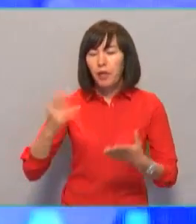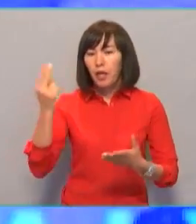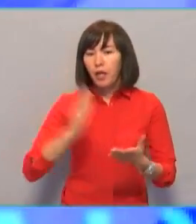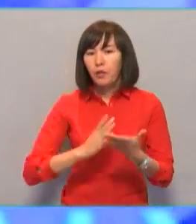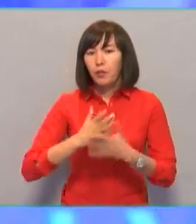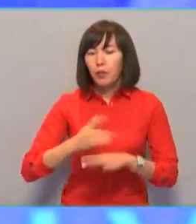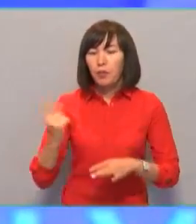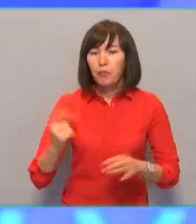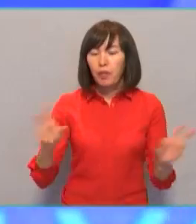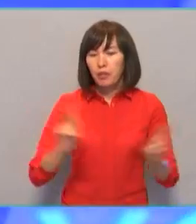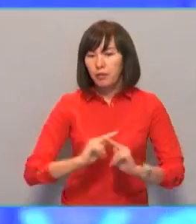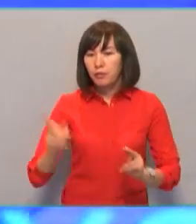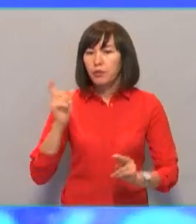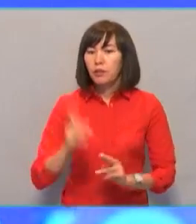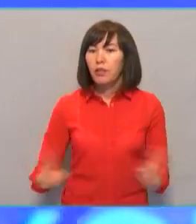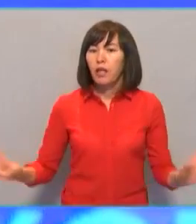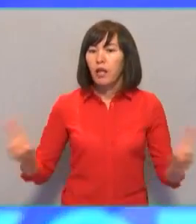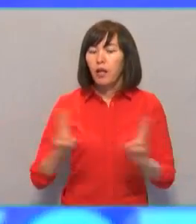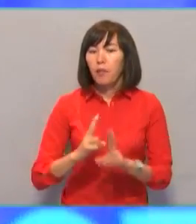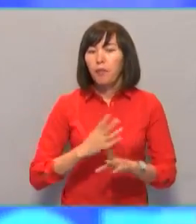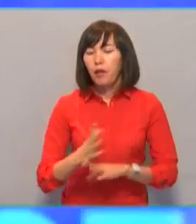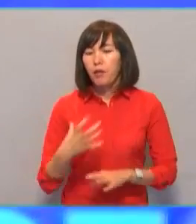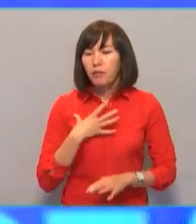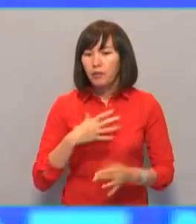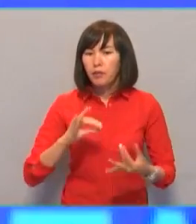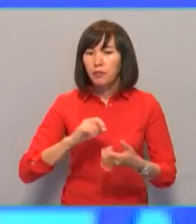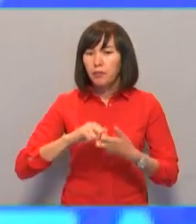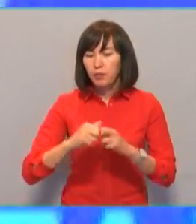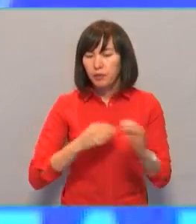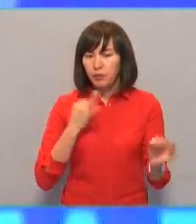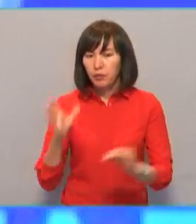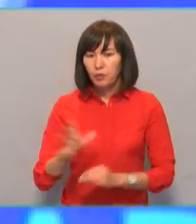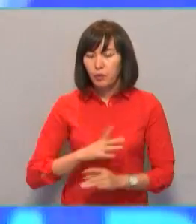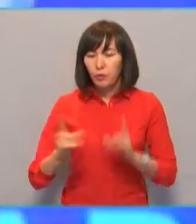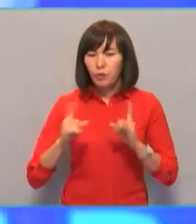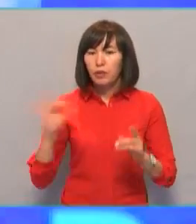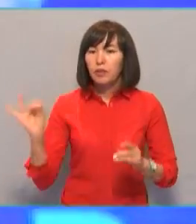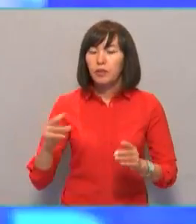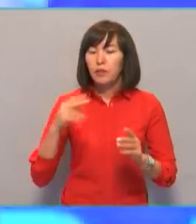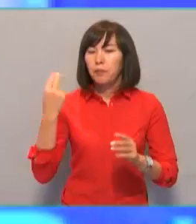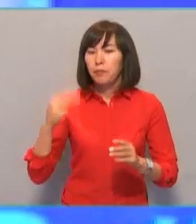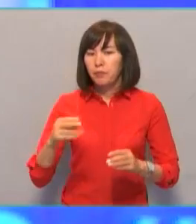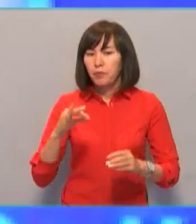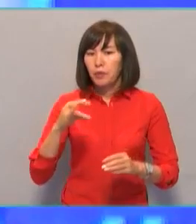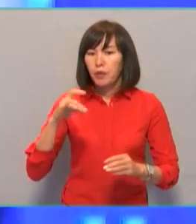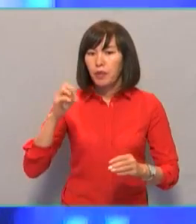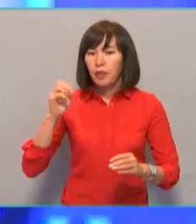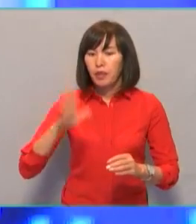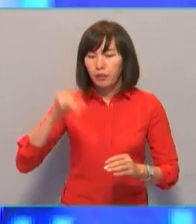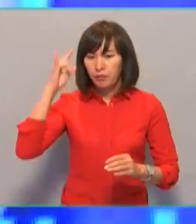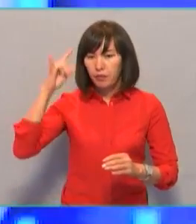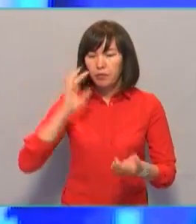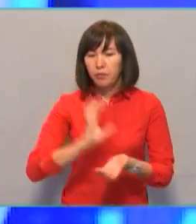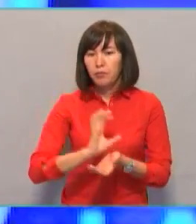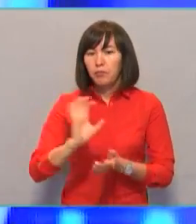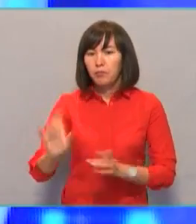Елордалық қонақтар әуелі педагог қауымен кездесіп, саладағы өзекті мәселелерді талқылады. Жиында сондай-ақ президент Тоқаевтың Қазақстан халқына